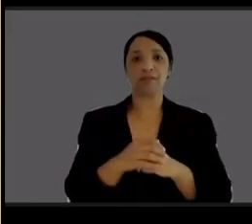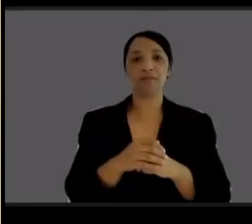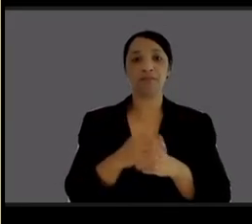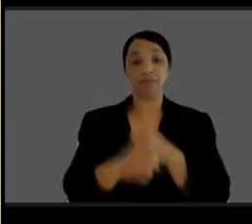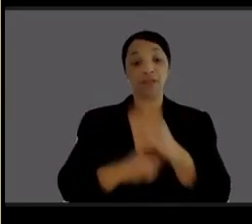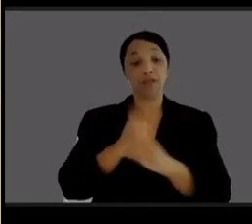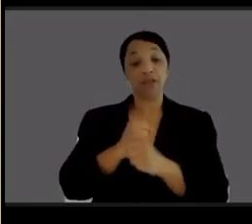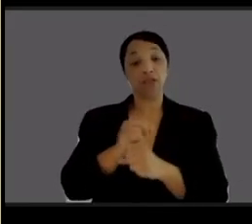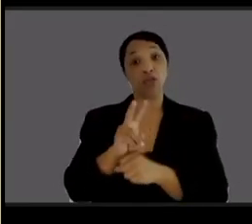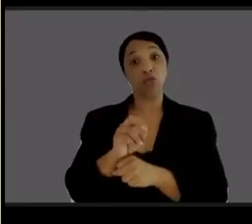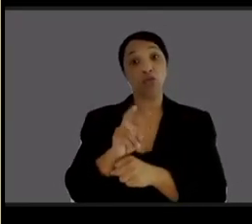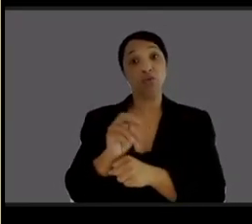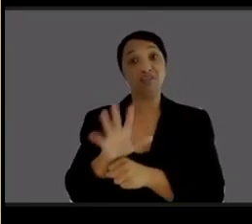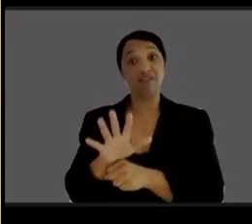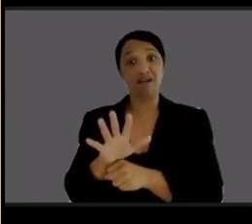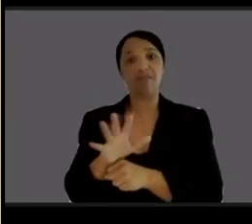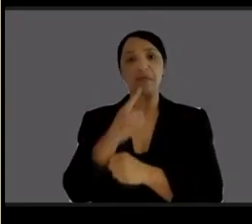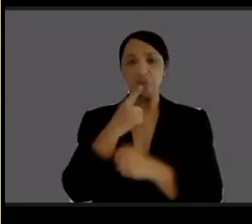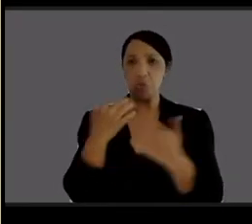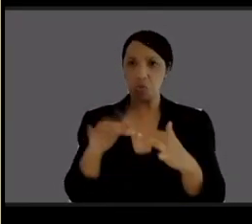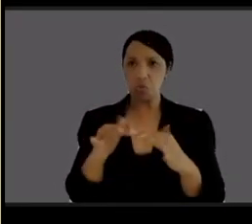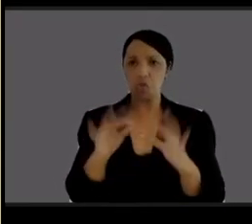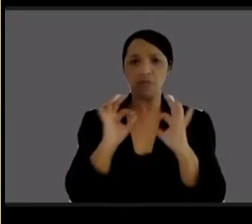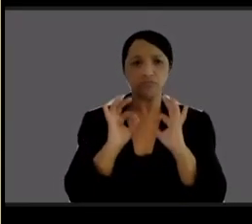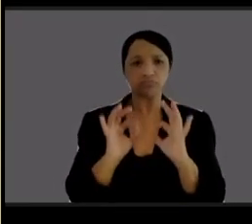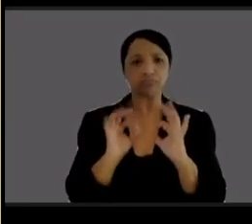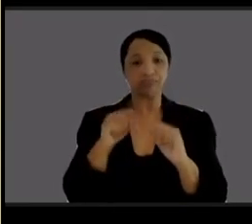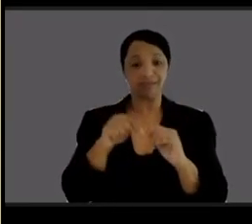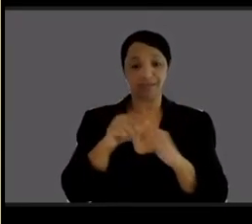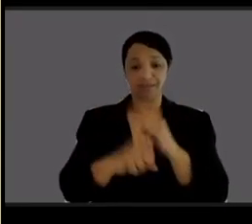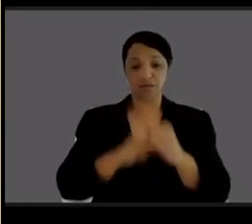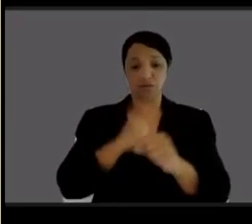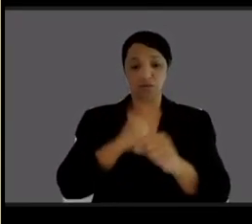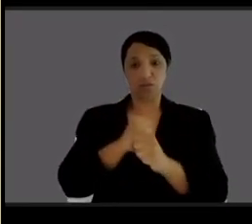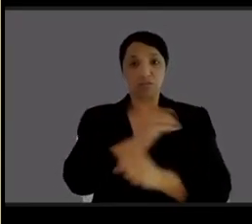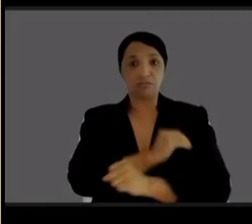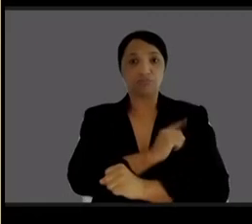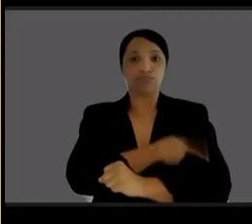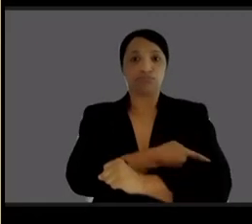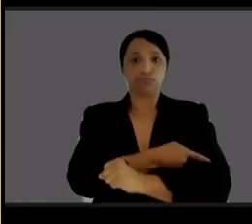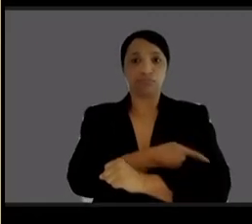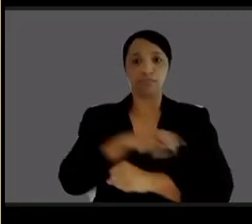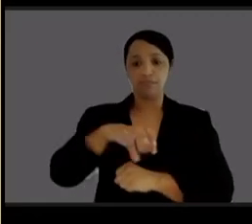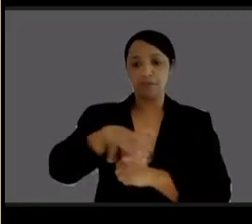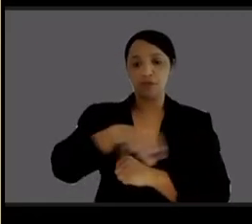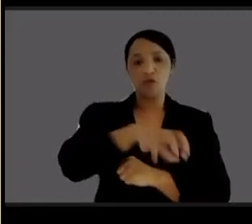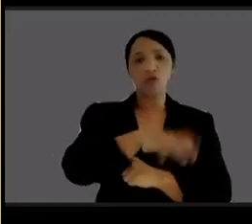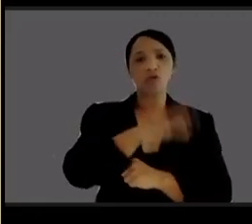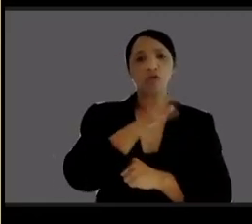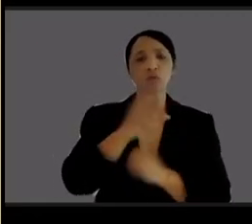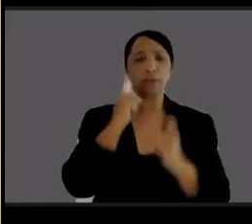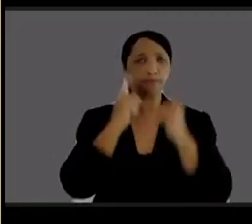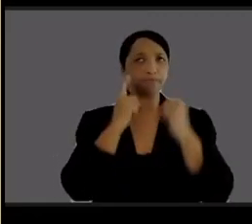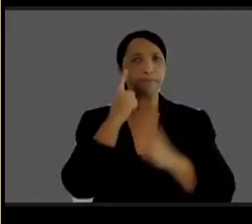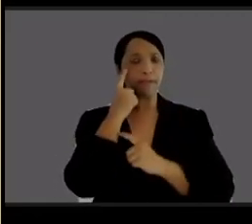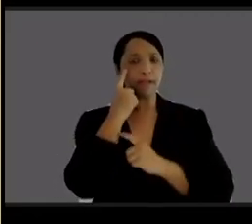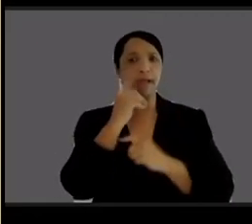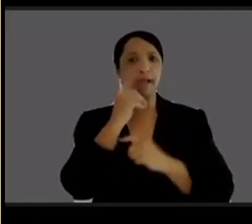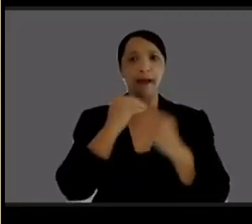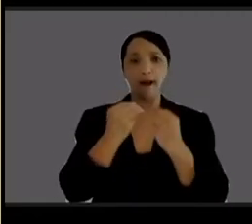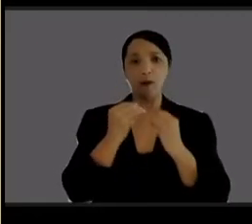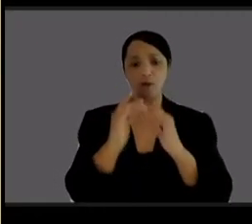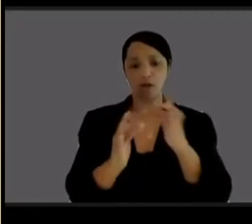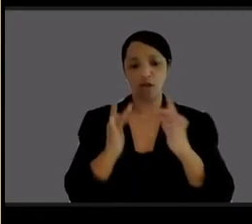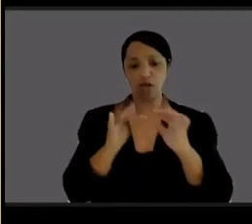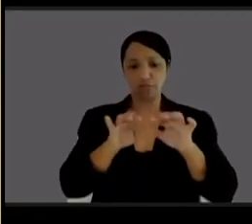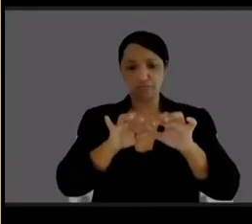SMSI et bientôt nous reviendrons sur ce mandat. Les États membres étudieront les impacts et les